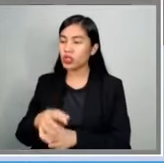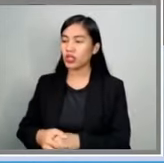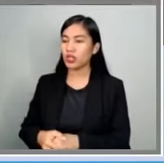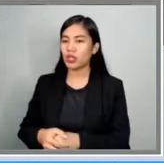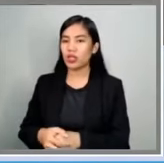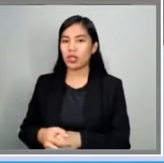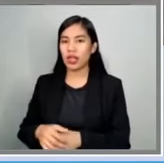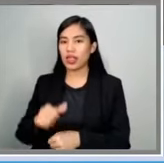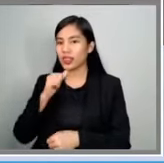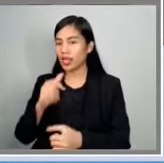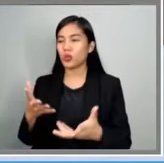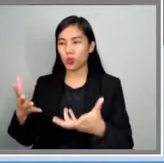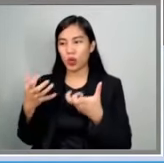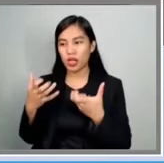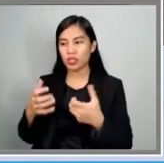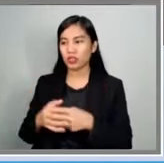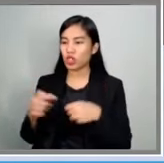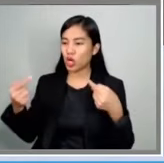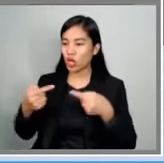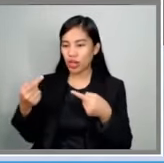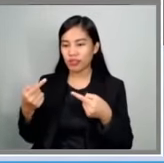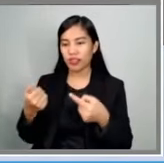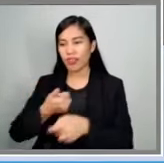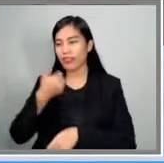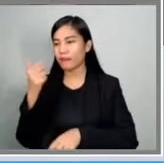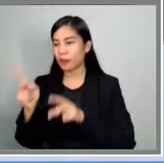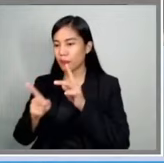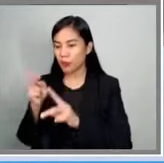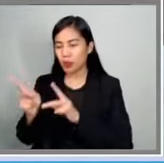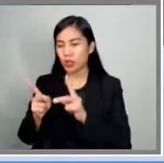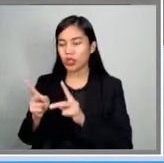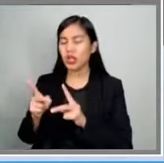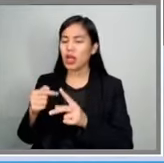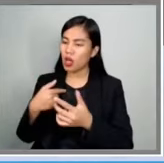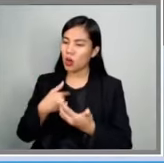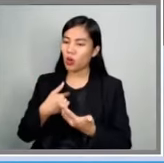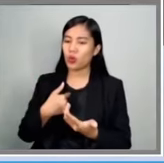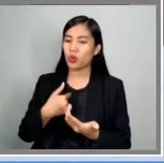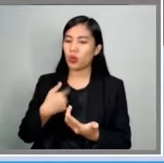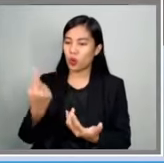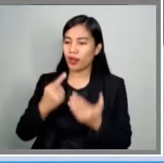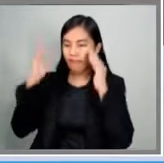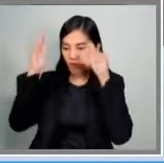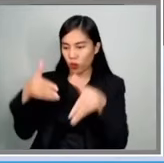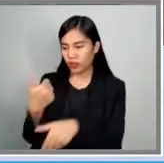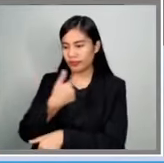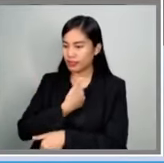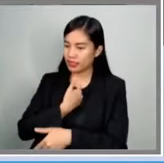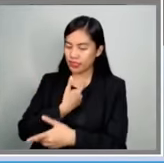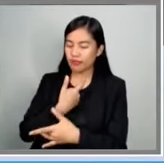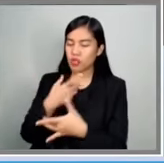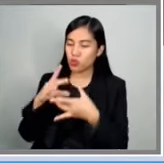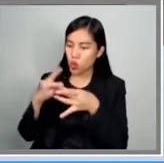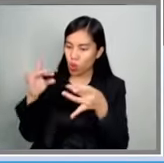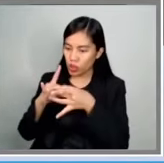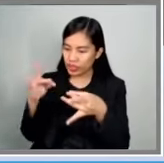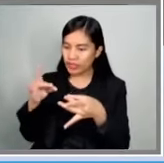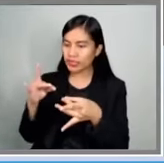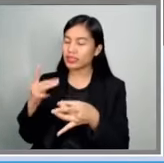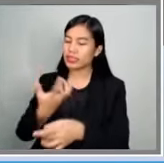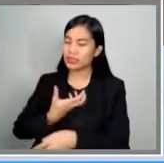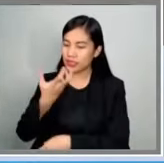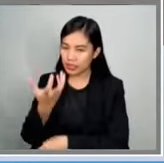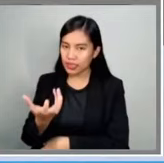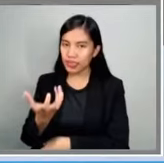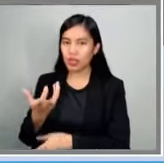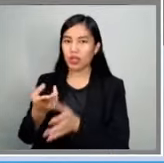anyone's feelings. I'm just trying to get my side of the story and trying to be authentic as much as possible. Yun yung goal